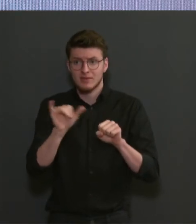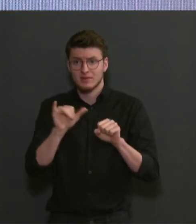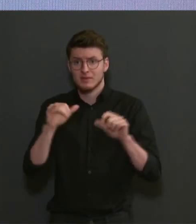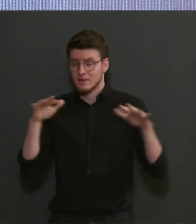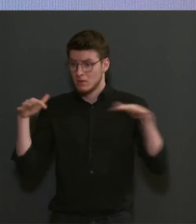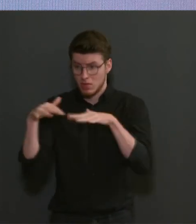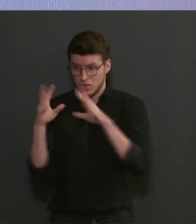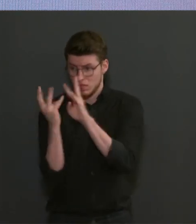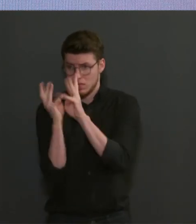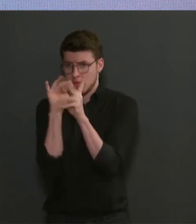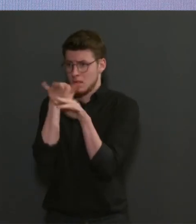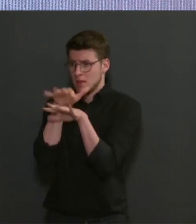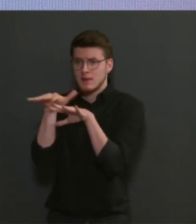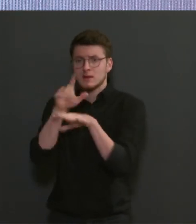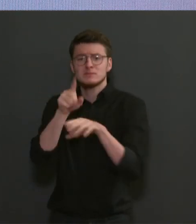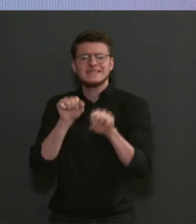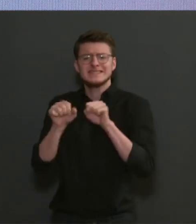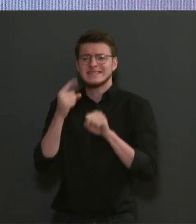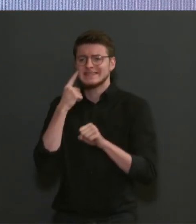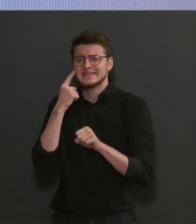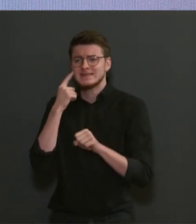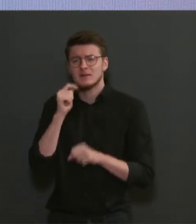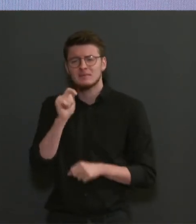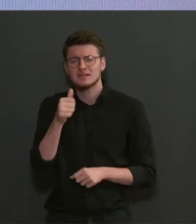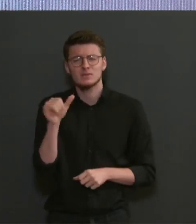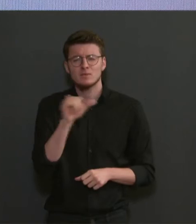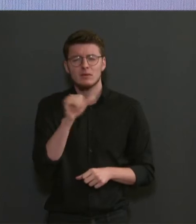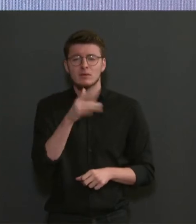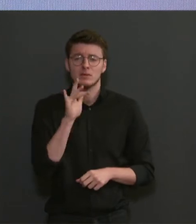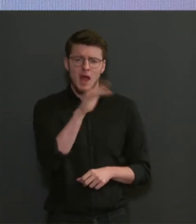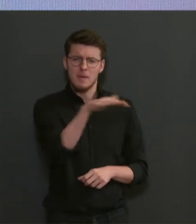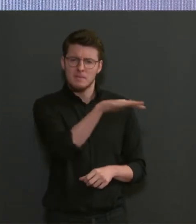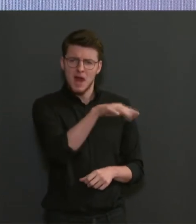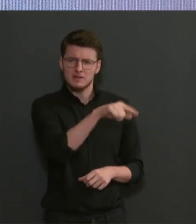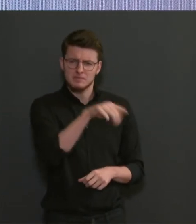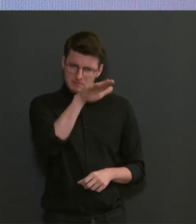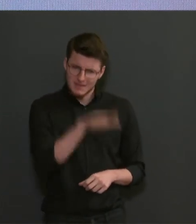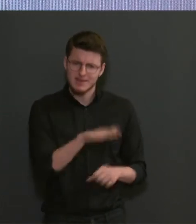Kies bij voorkeur een minder populaire bestemming. Zoek eens